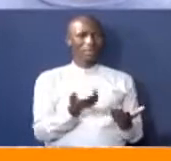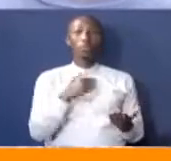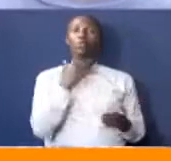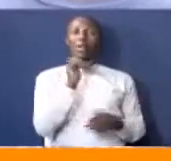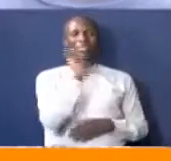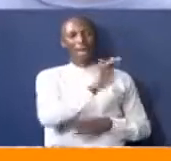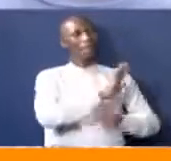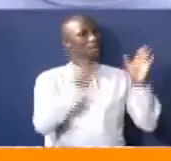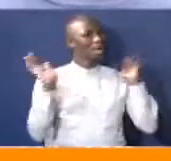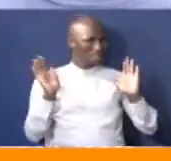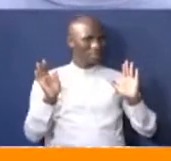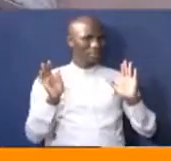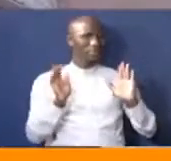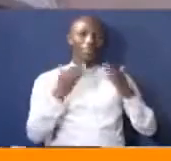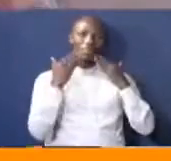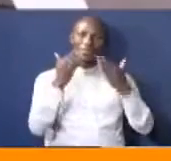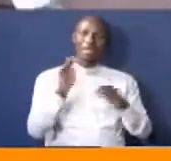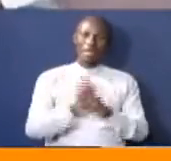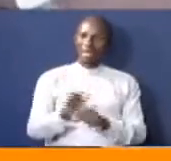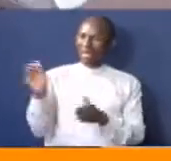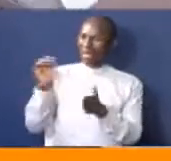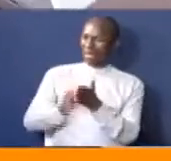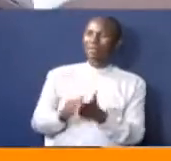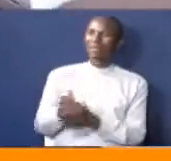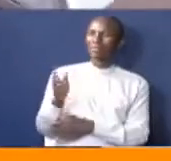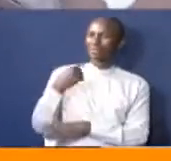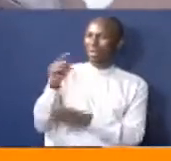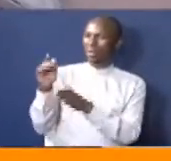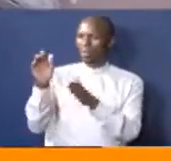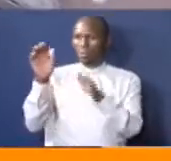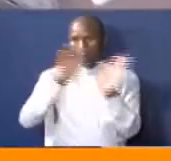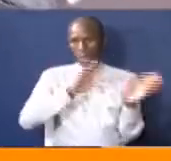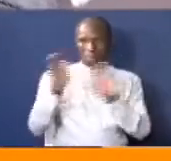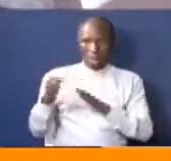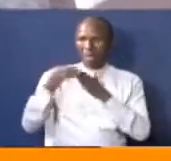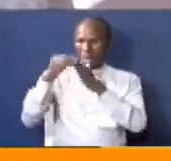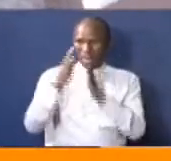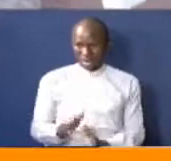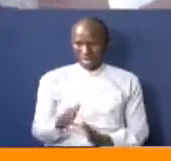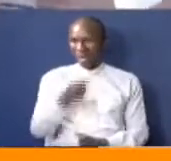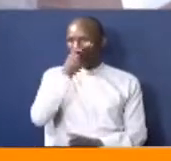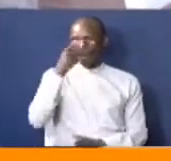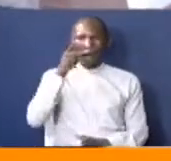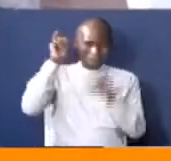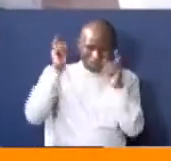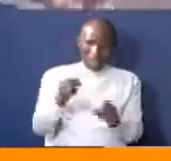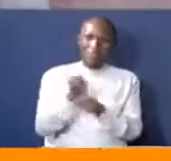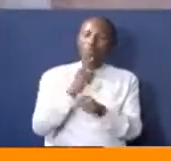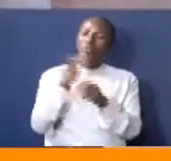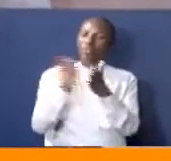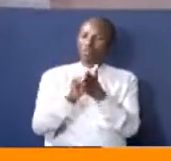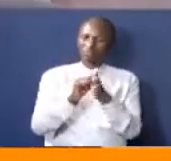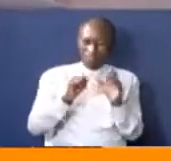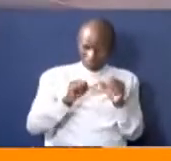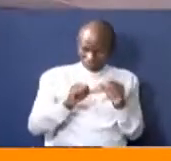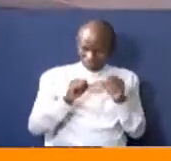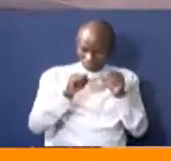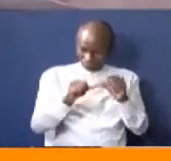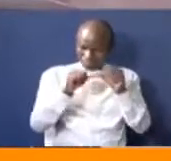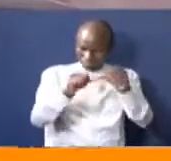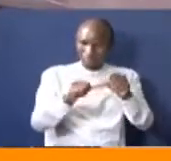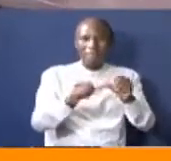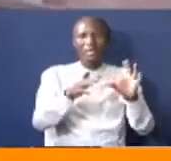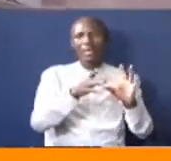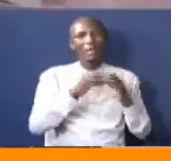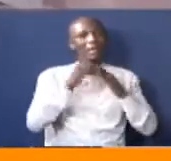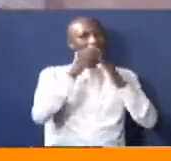kuenda nima kule ndongo ya chama cha waipa nda kutasini Kalonzo wa Musyoka ae kithika nani walumele ilangwata niyo ya ndongo ila siye chama